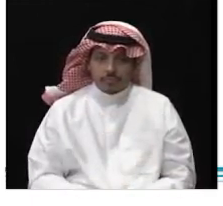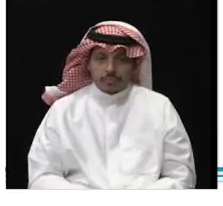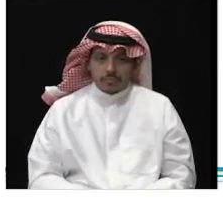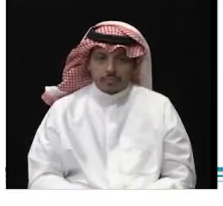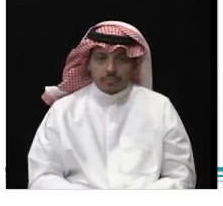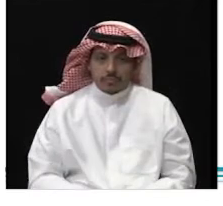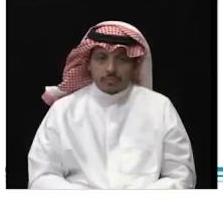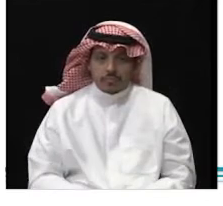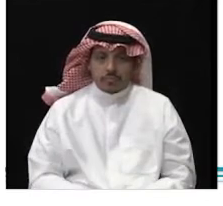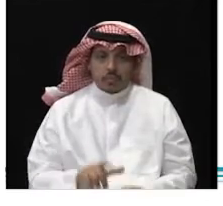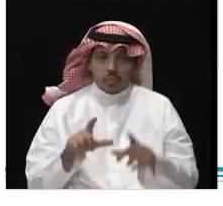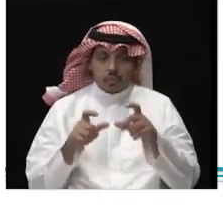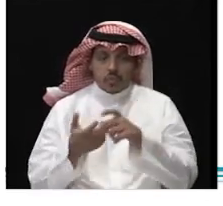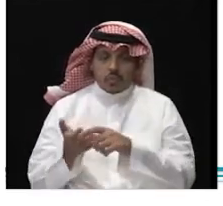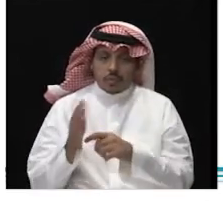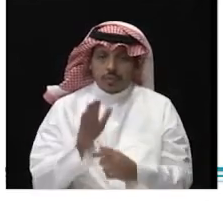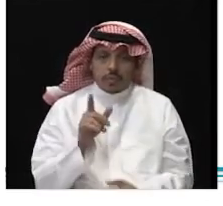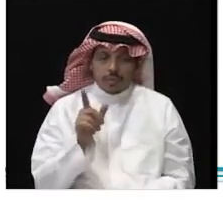صورة